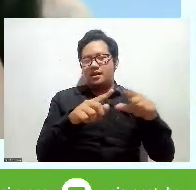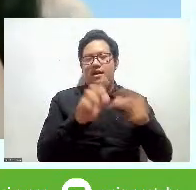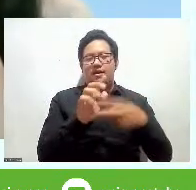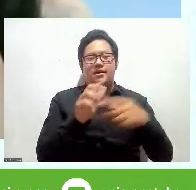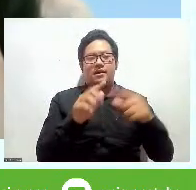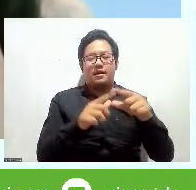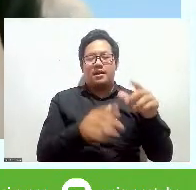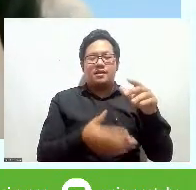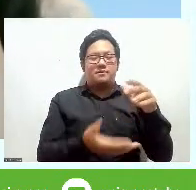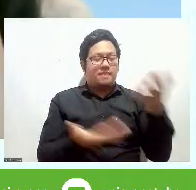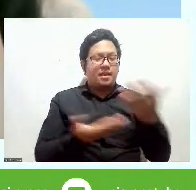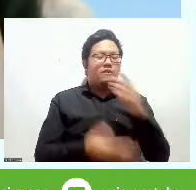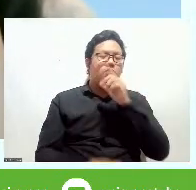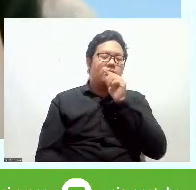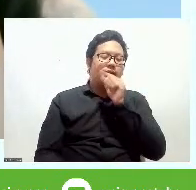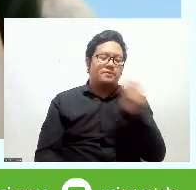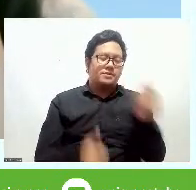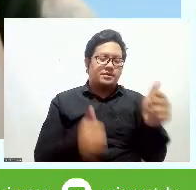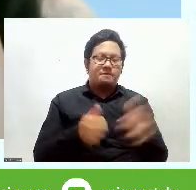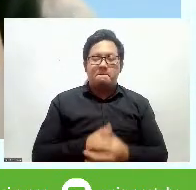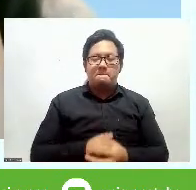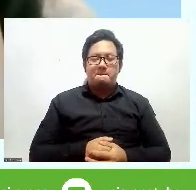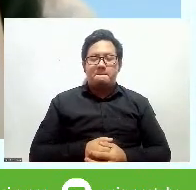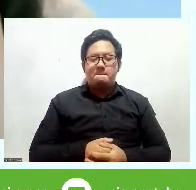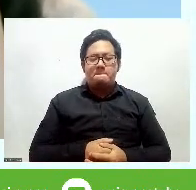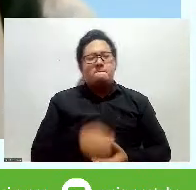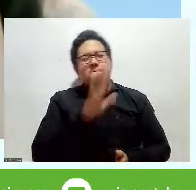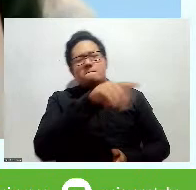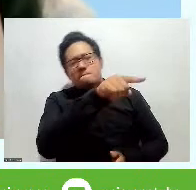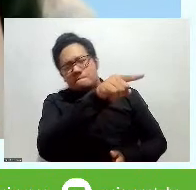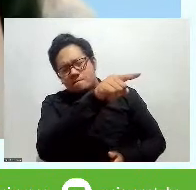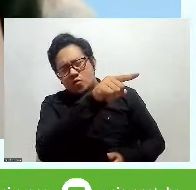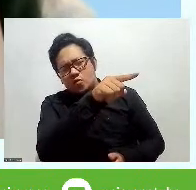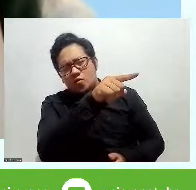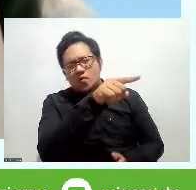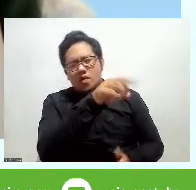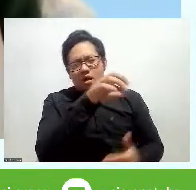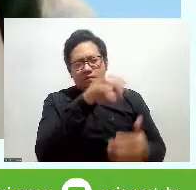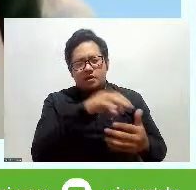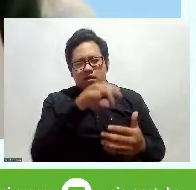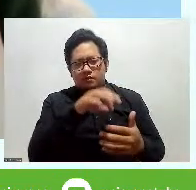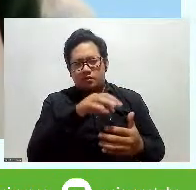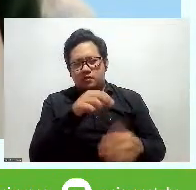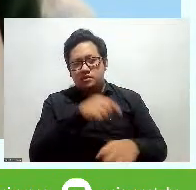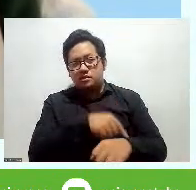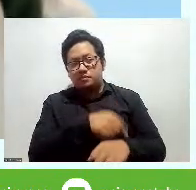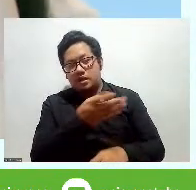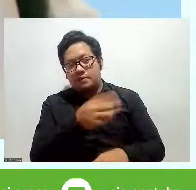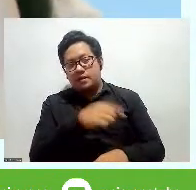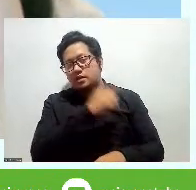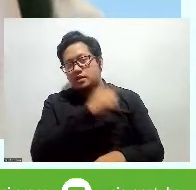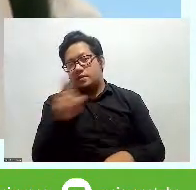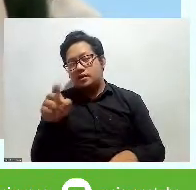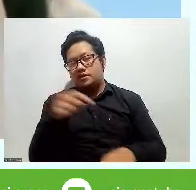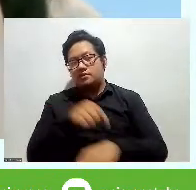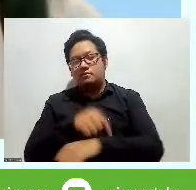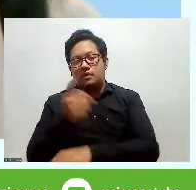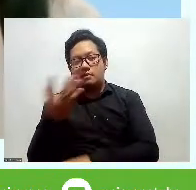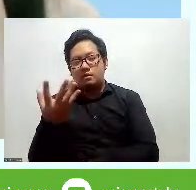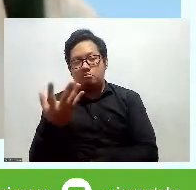kalau kamu sendiri mulai berkebun dari jam berapa sampai jam berapa sih adeke jam-jam tertentu gitu sih